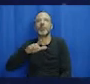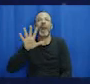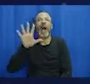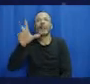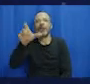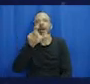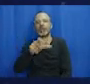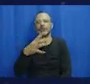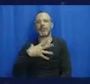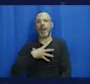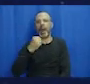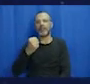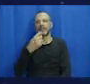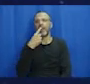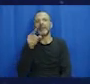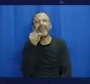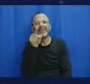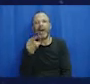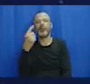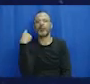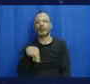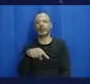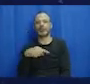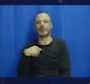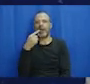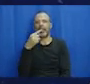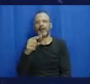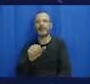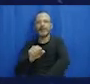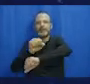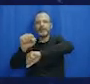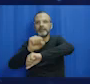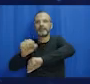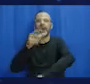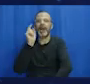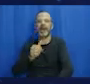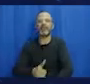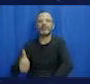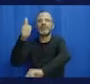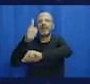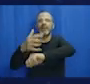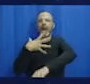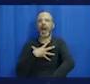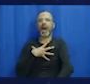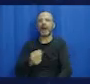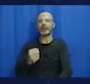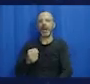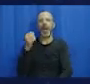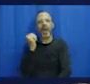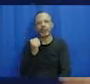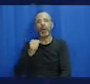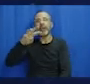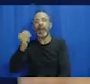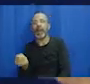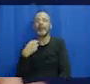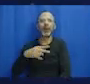اشخاص شجعان حتى يقول للمجرمين انتم مجرمين ويقودوا هذه المسيره. مشكلتنا نحن بحاجه الى قياده شجاعه تقود هذه المسيره، والا